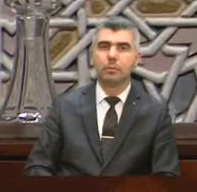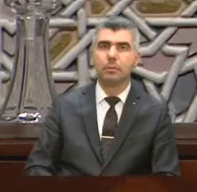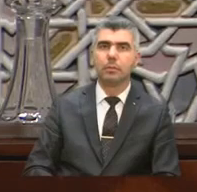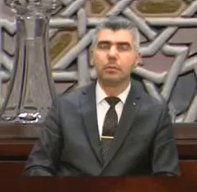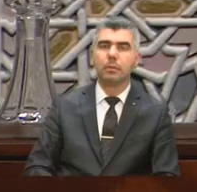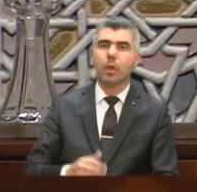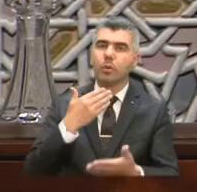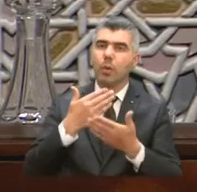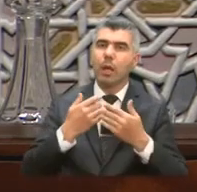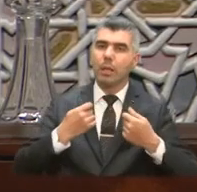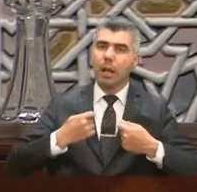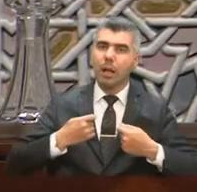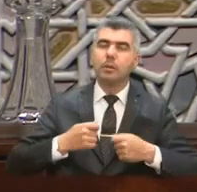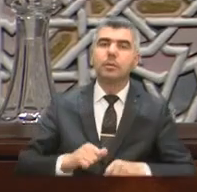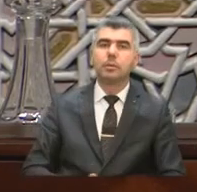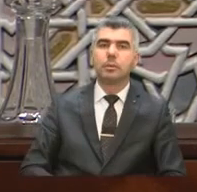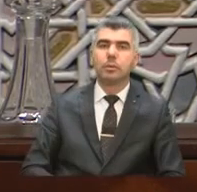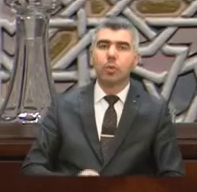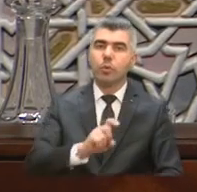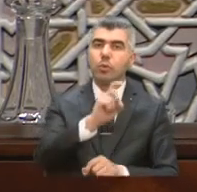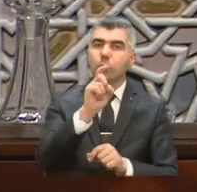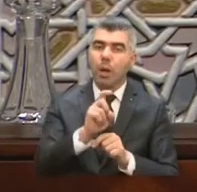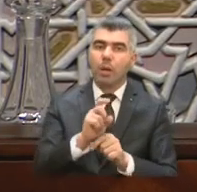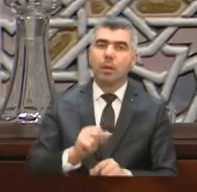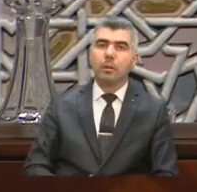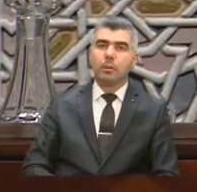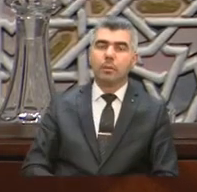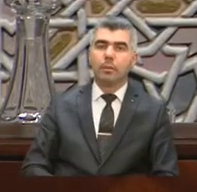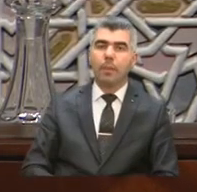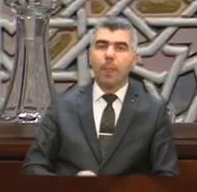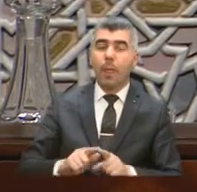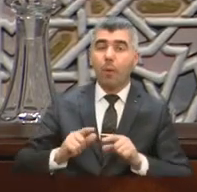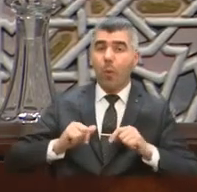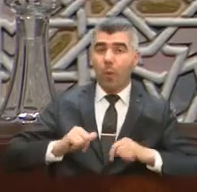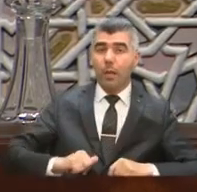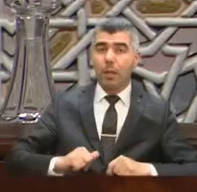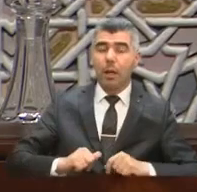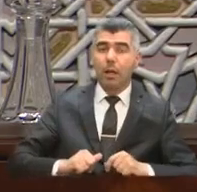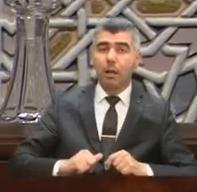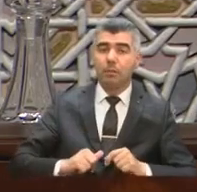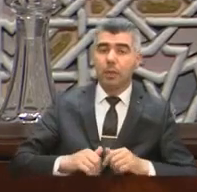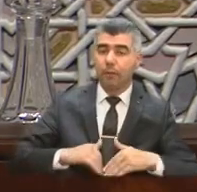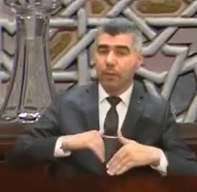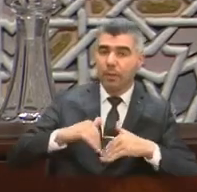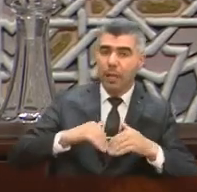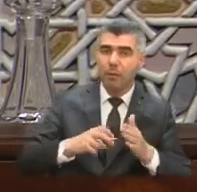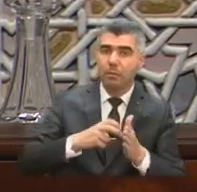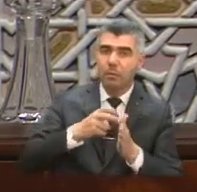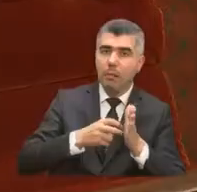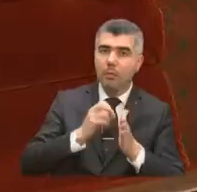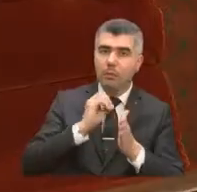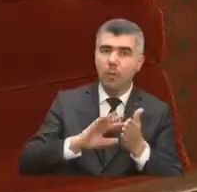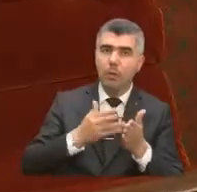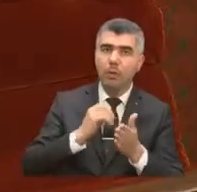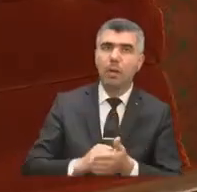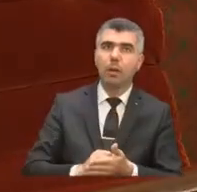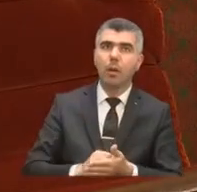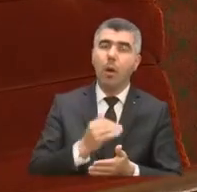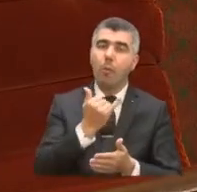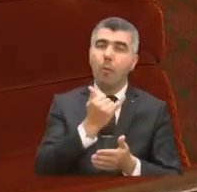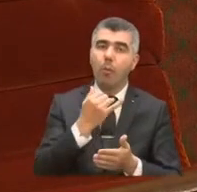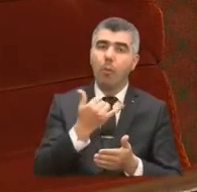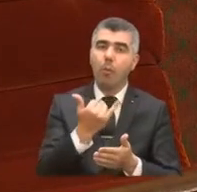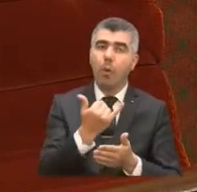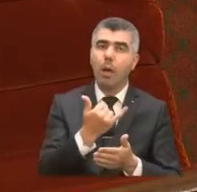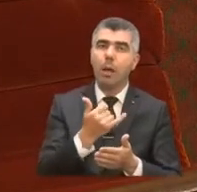شكرا سيد رئيس، شكرا سيد نائب على هذا السؤال. بغيت نقول ان وزاره النقل تتولي عنايه خاصه بعمليه العبور، حيث تتعمل